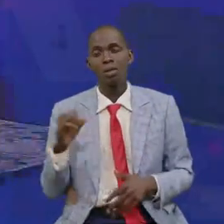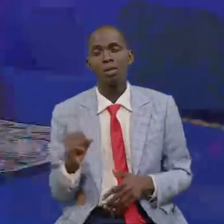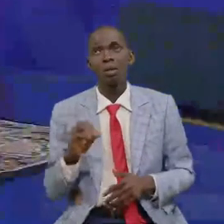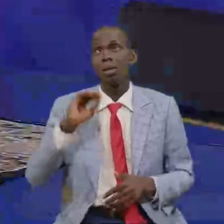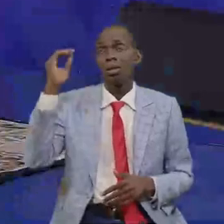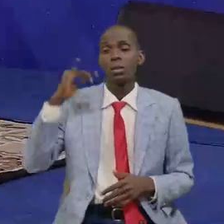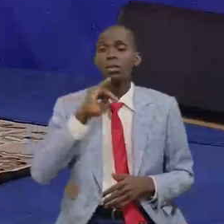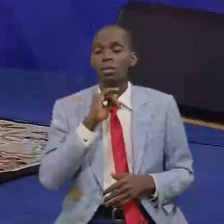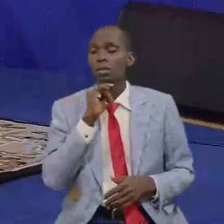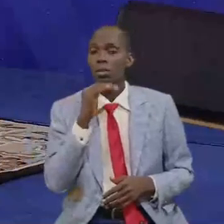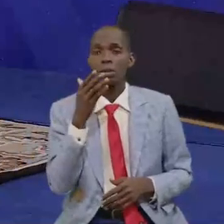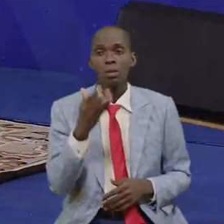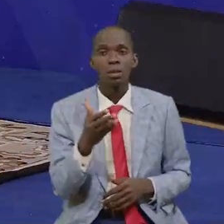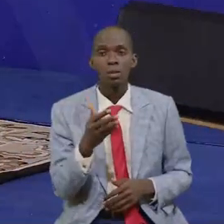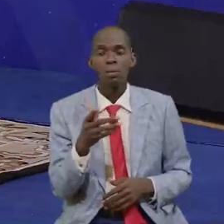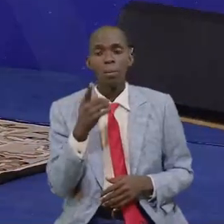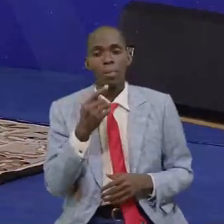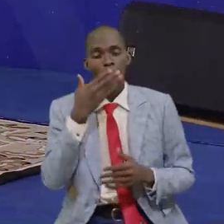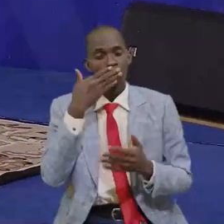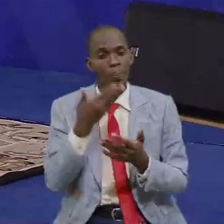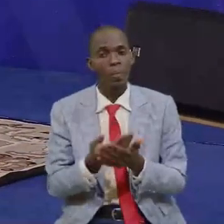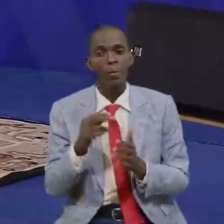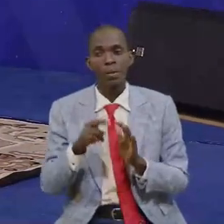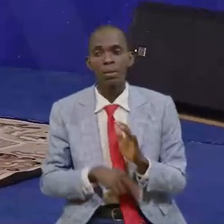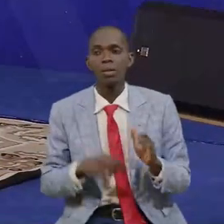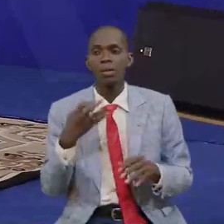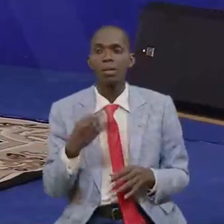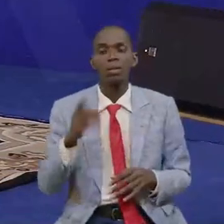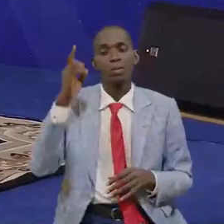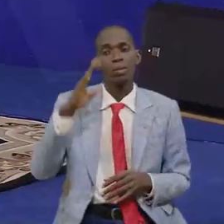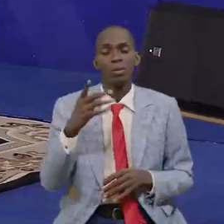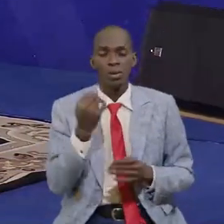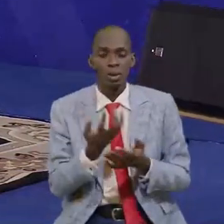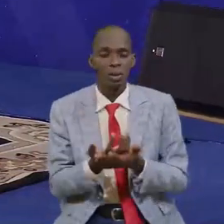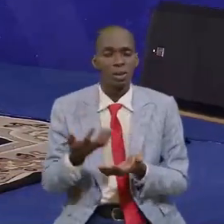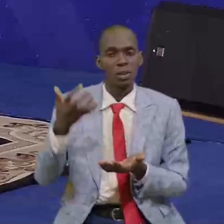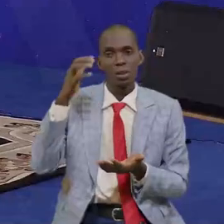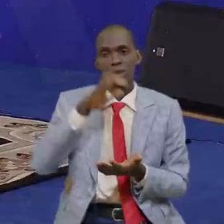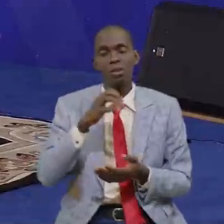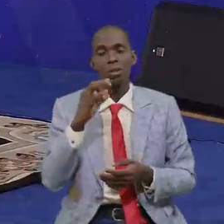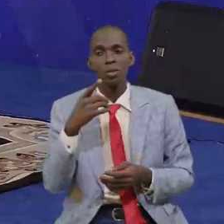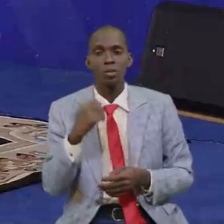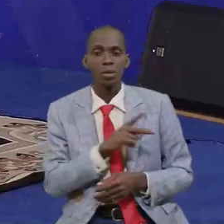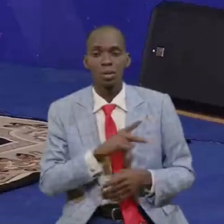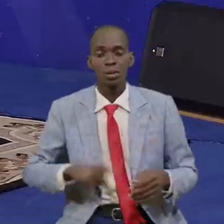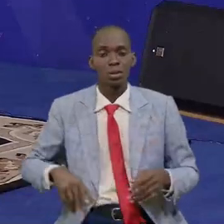pas là, la bonté de Dieu n'est pas là, les richesses du royaume ne sont pas là,